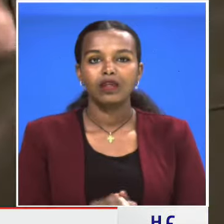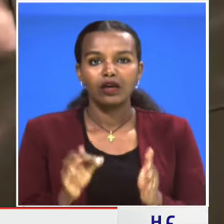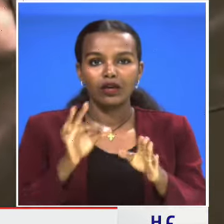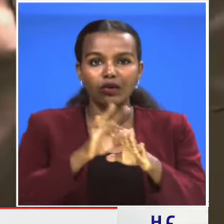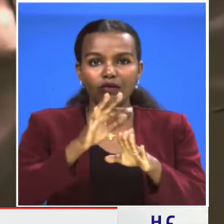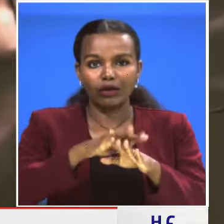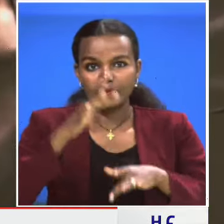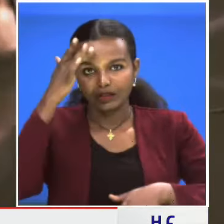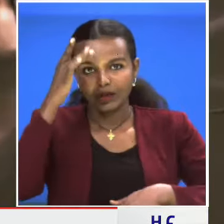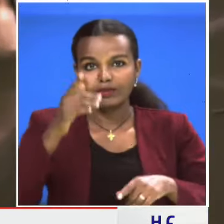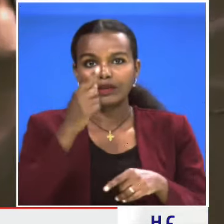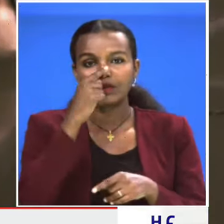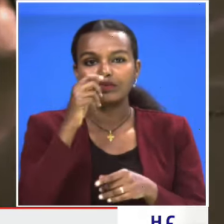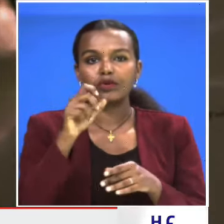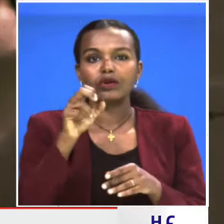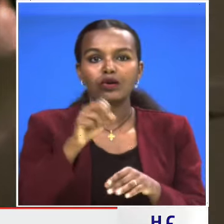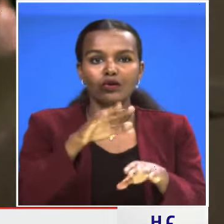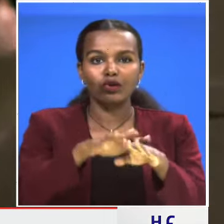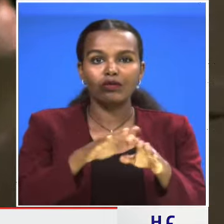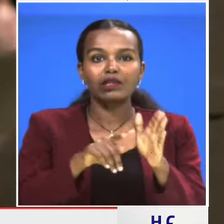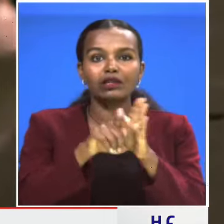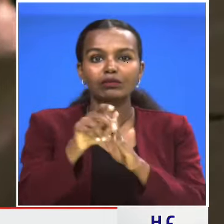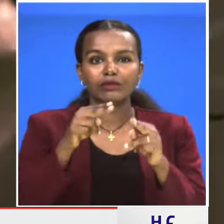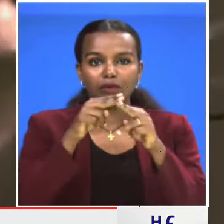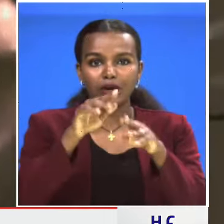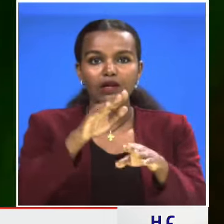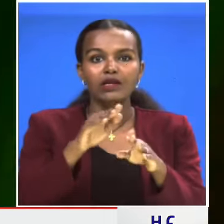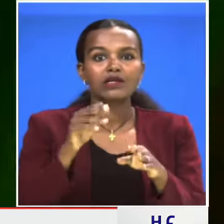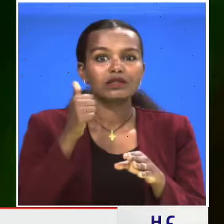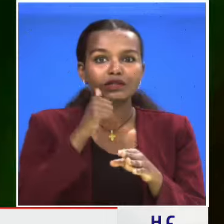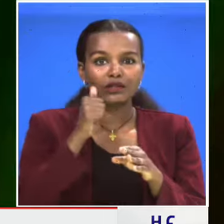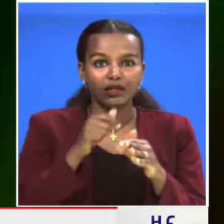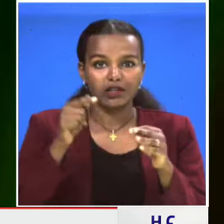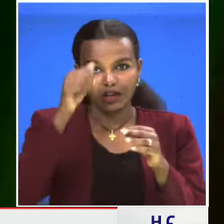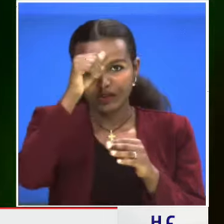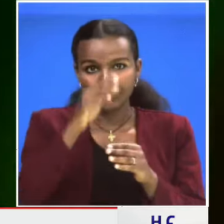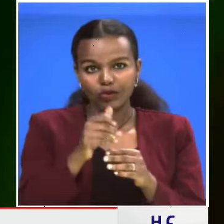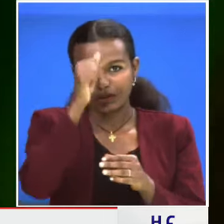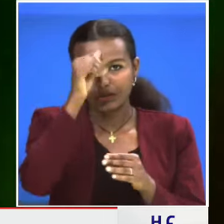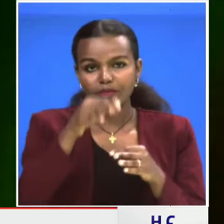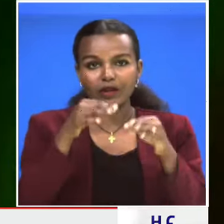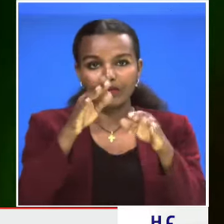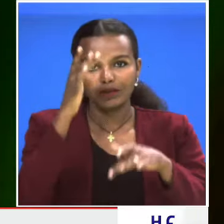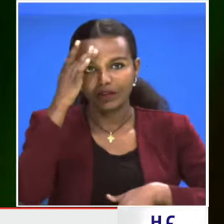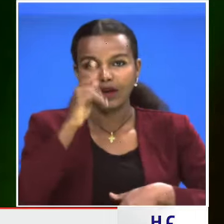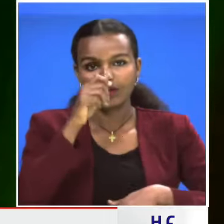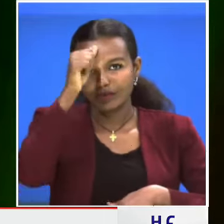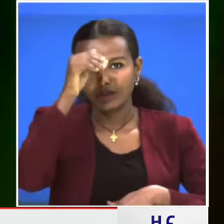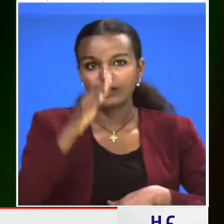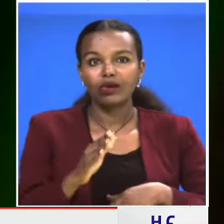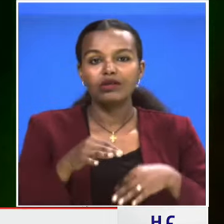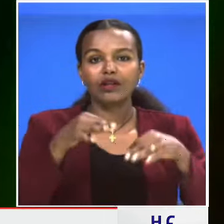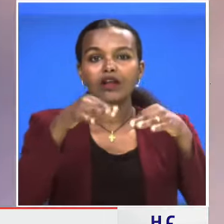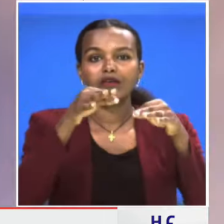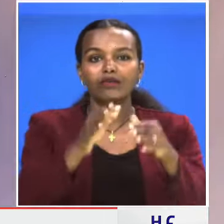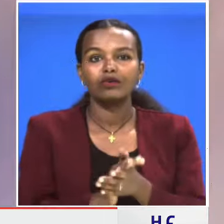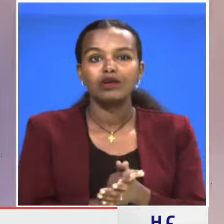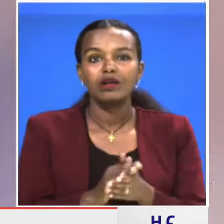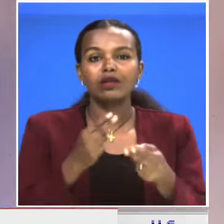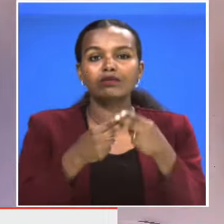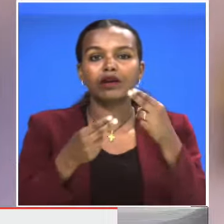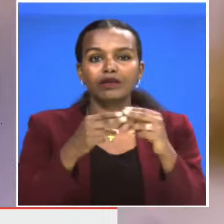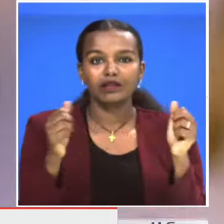የወባ በሽታ በተለምዶ የወባ ትንኝ በመባል በመትጠራው ነፍሳት ከሰው ወደ ሰው የሚተላለፍ በሽታ ነው። በሽታ አስተላላፊው አትንኝ